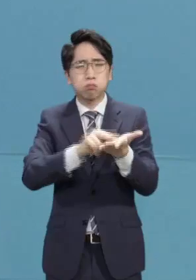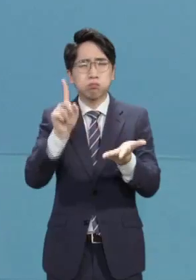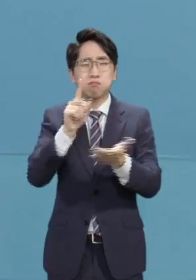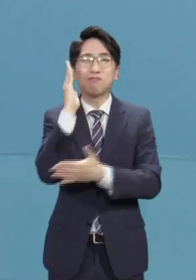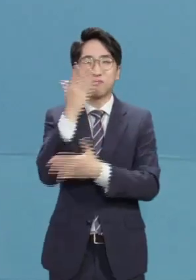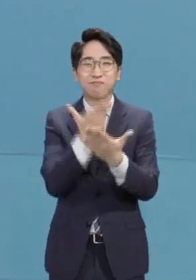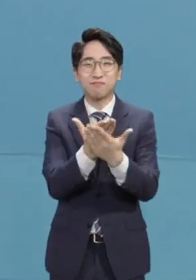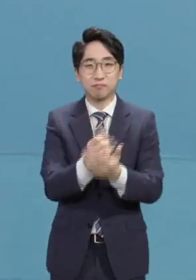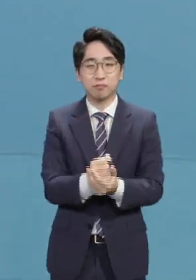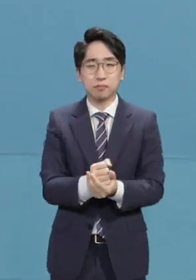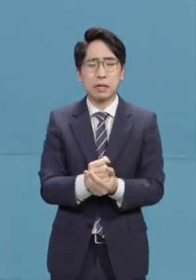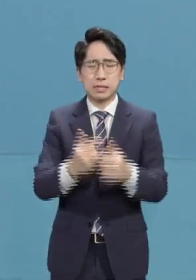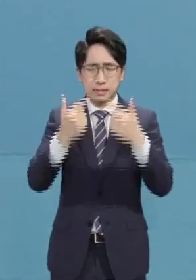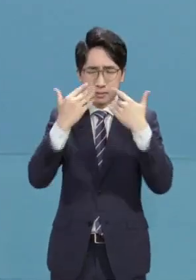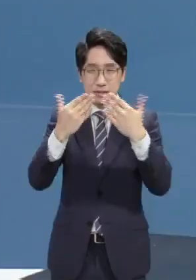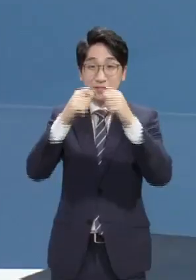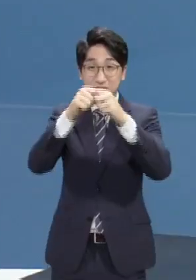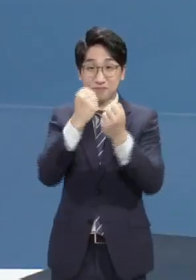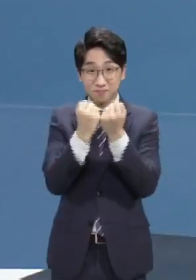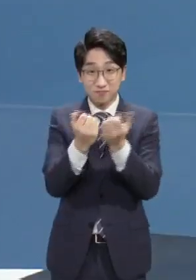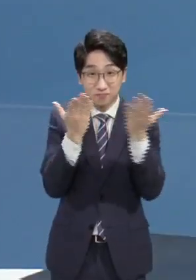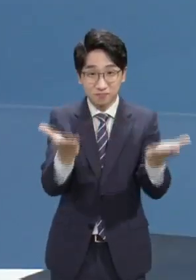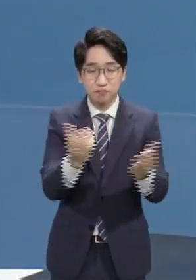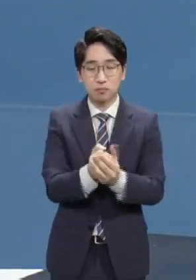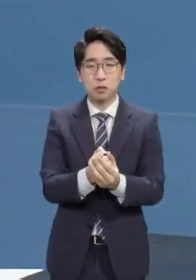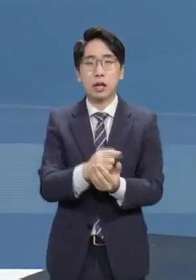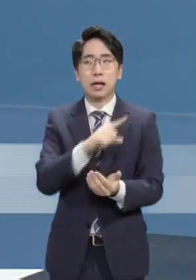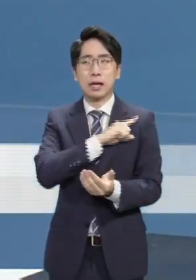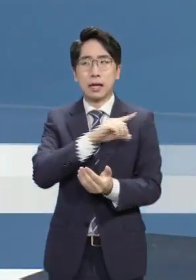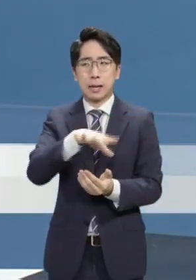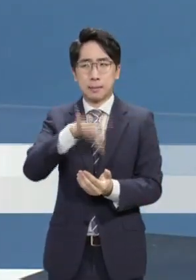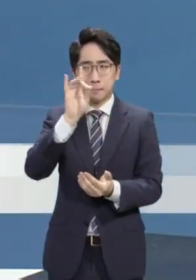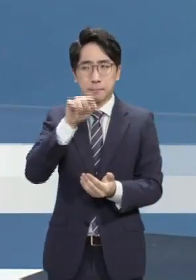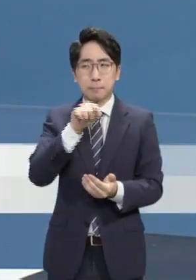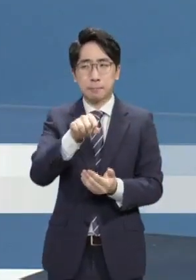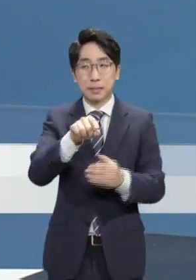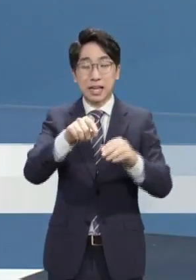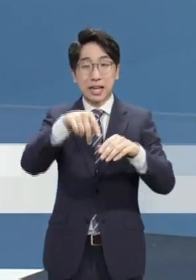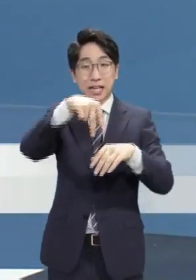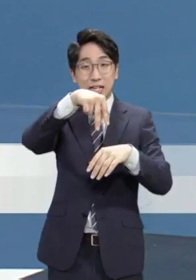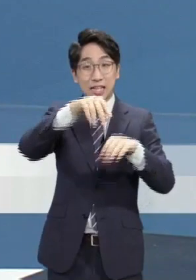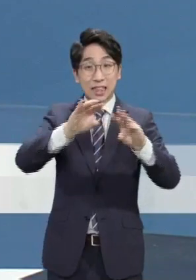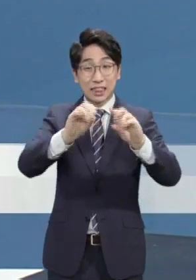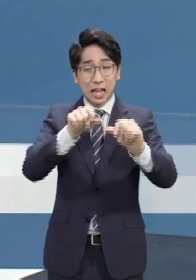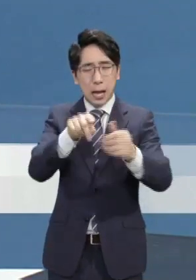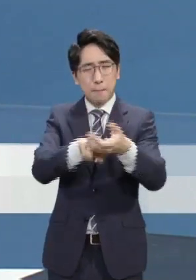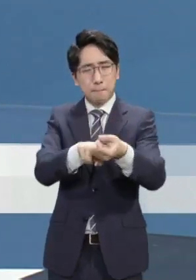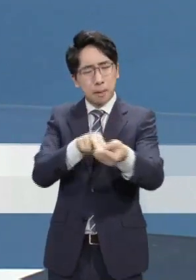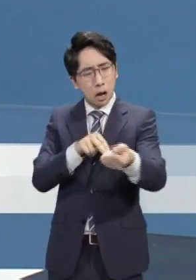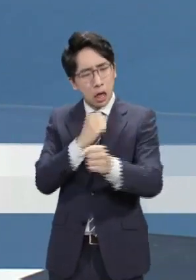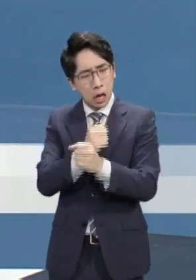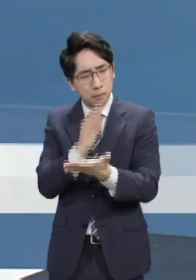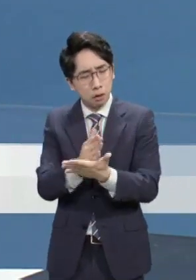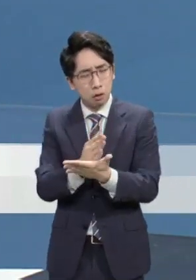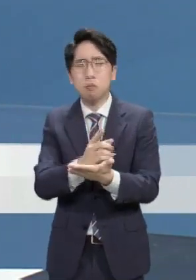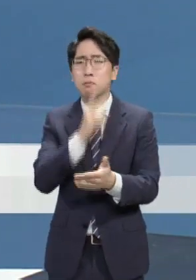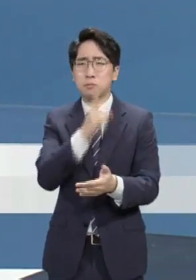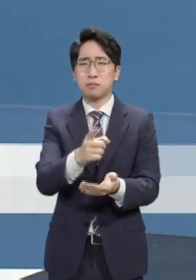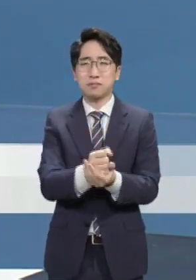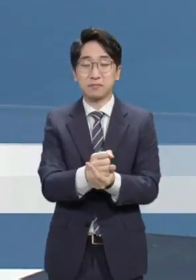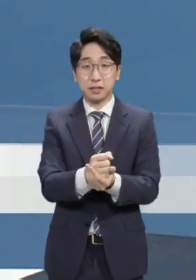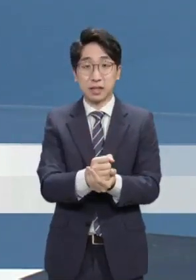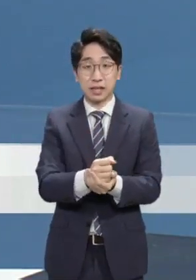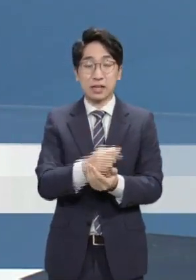주시죠 네 그렇습니다 정확하게 표현하자면 은 막 매각대상 제로 좀 분류를 한 겁니다 4 지난달 12월 인데요 에 솜씨가